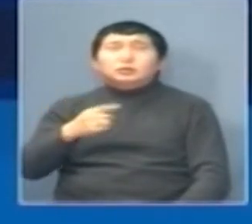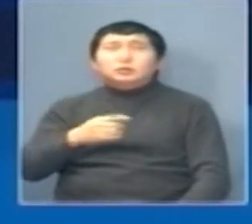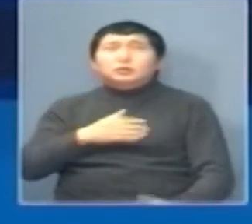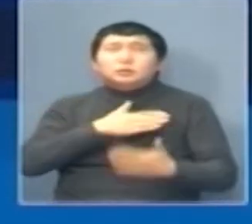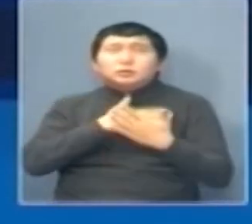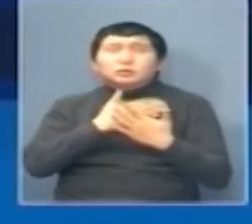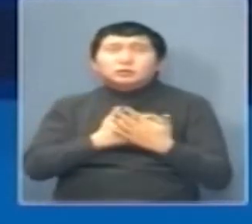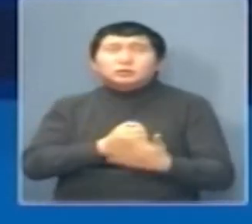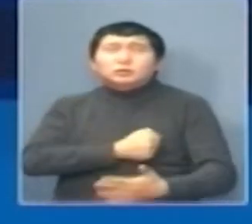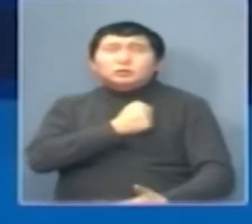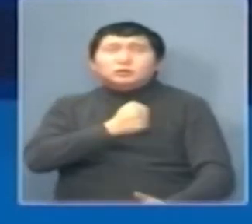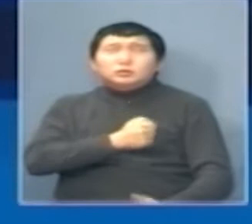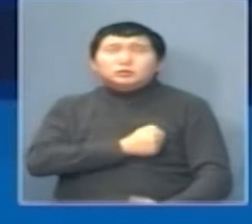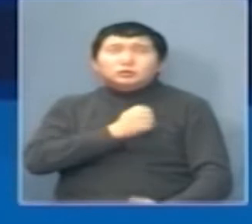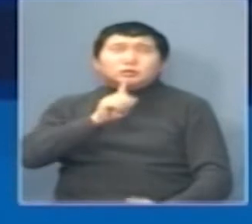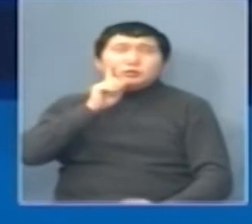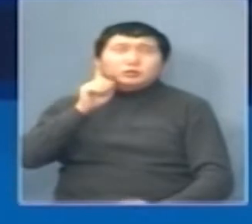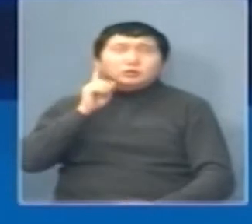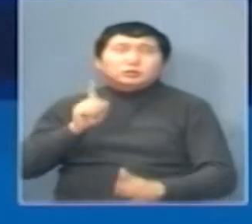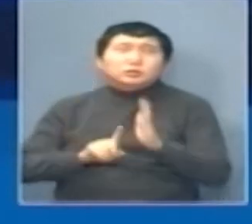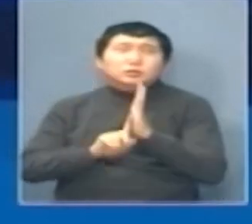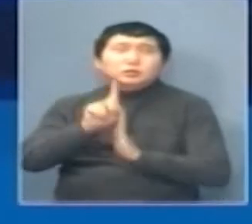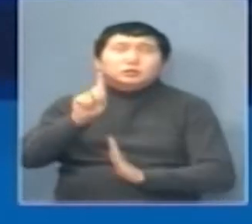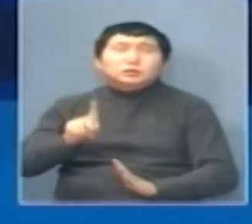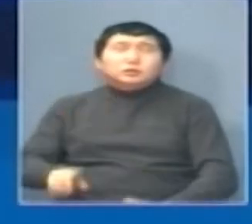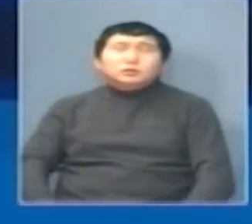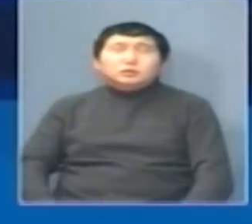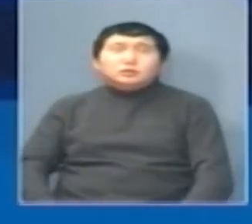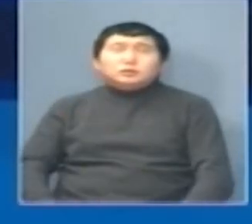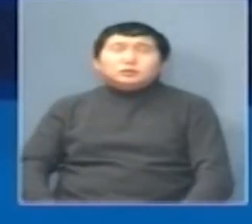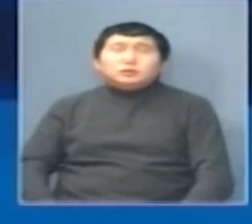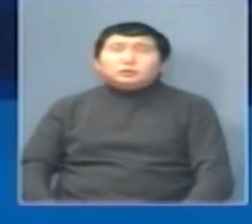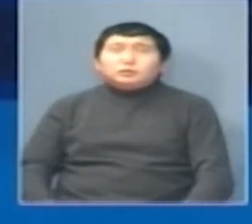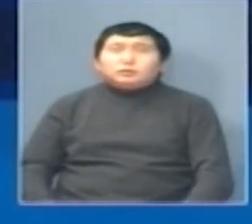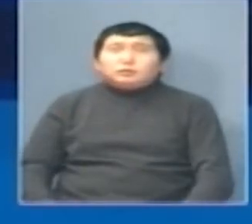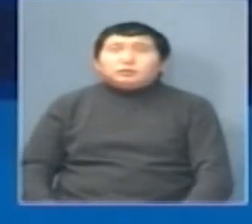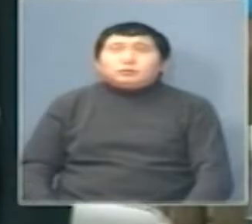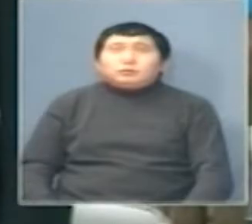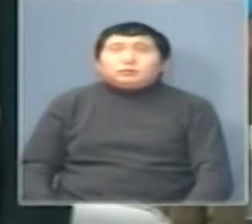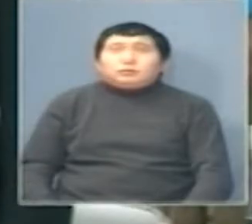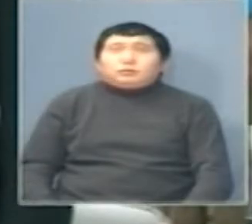Республикасы тәуелсіздігінің 30 жылдығына арналған іс-шараны әріптестерімде көріп қайтты.